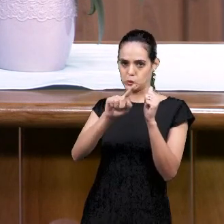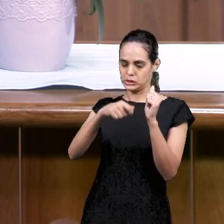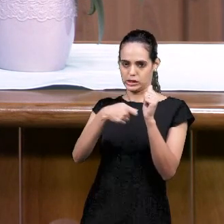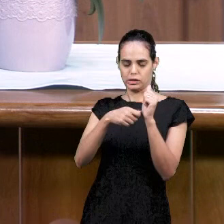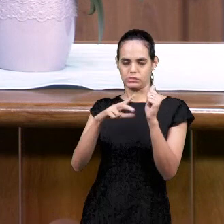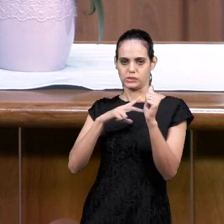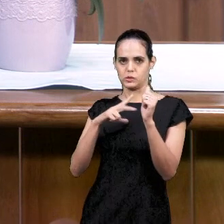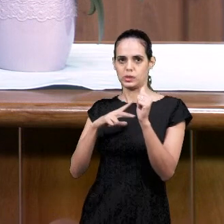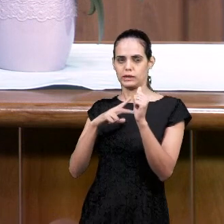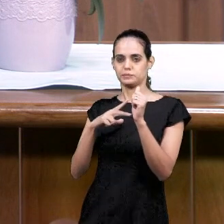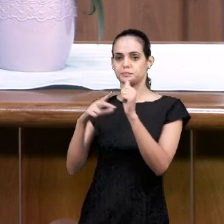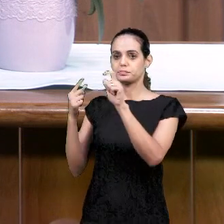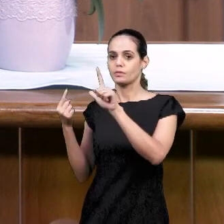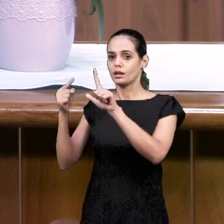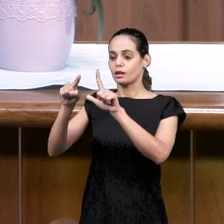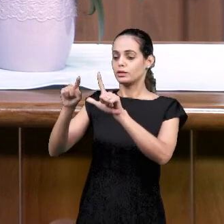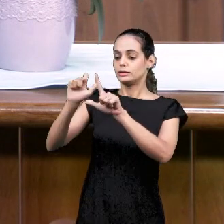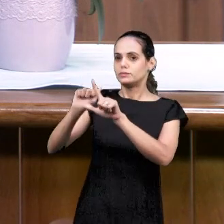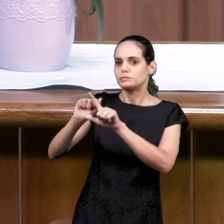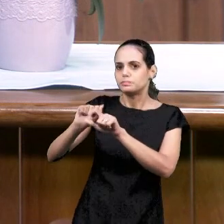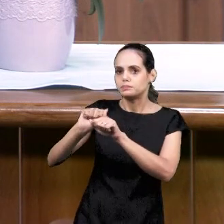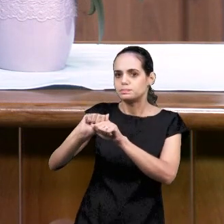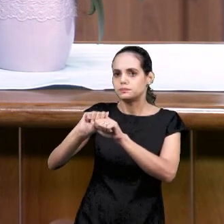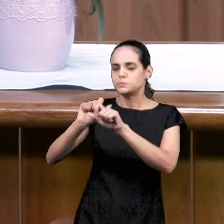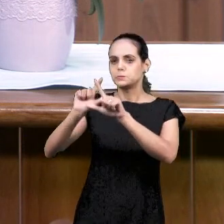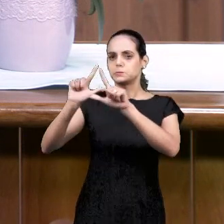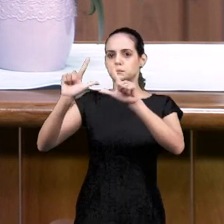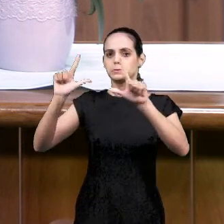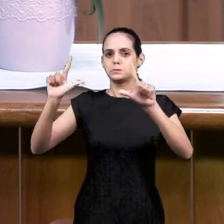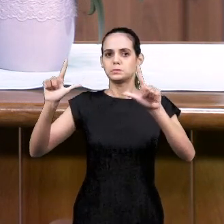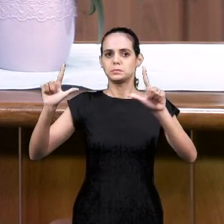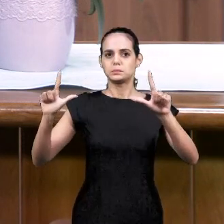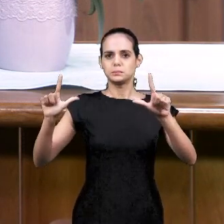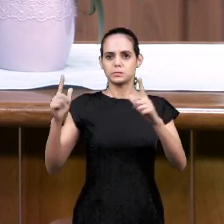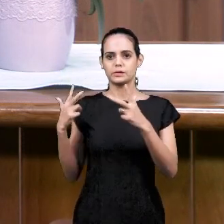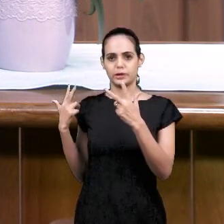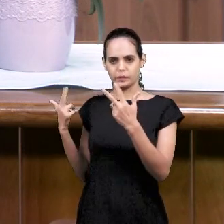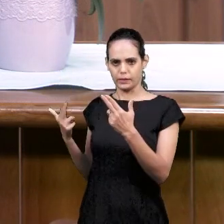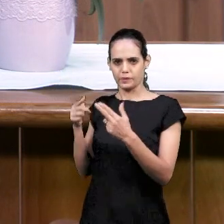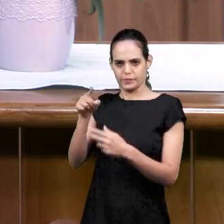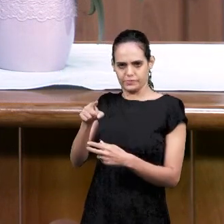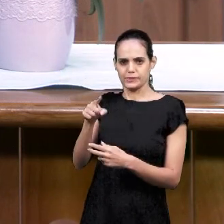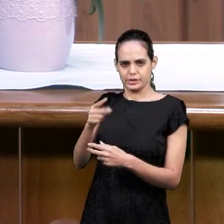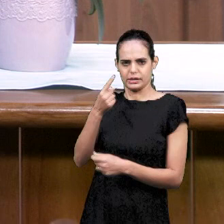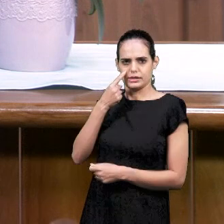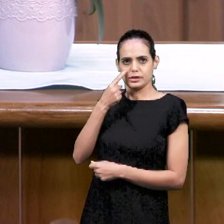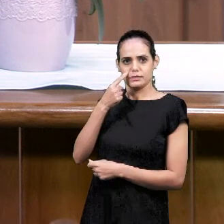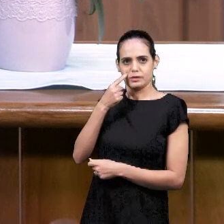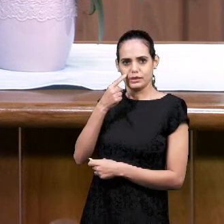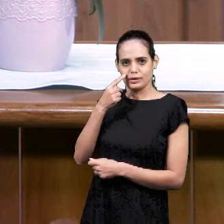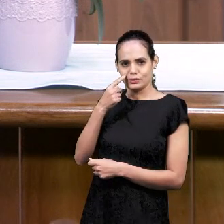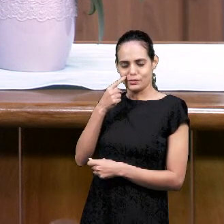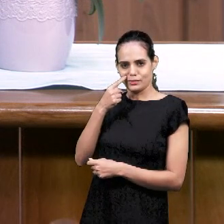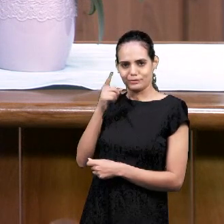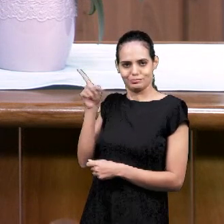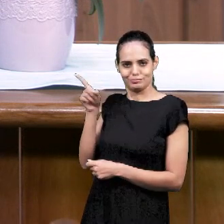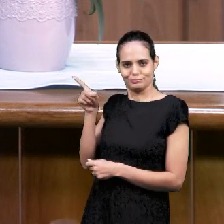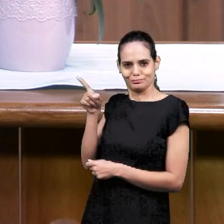comme le code du téléphone normal, et là, on tombe sur la page Internet où sont stockées les